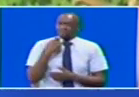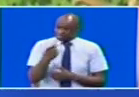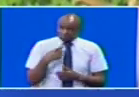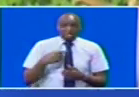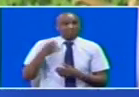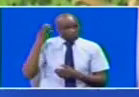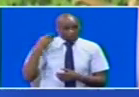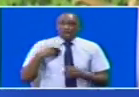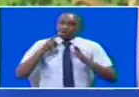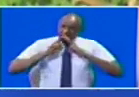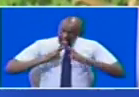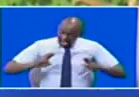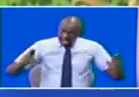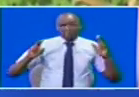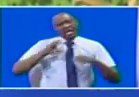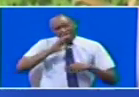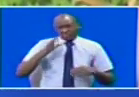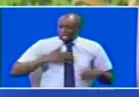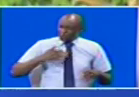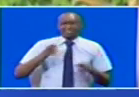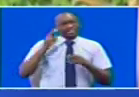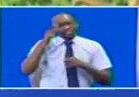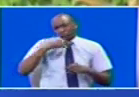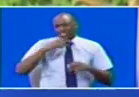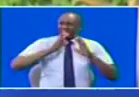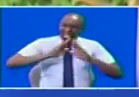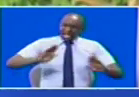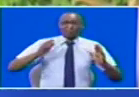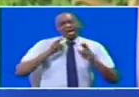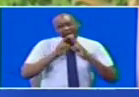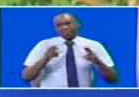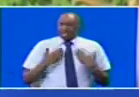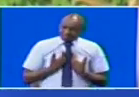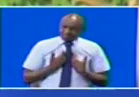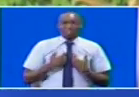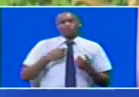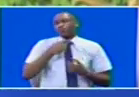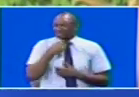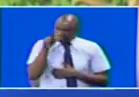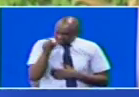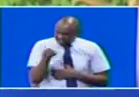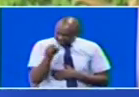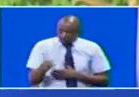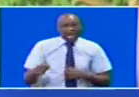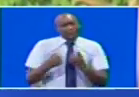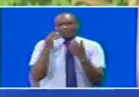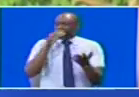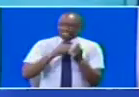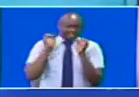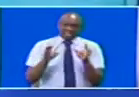tumekuwa na utulivu katika kaunti yetu ya Kitui, tunaomba jambo hili isikalitendeke